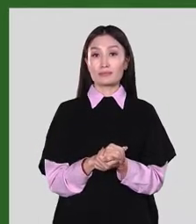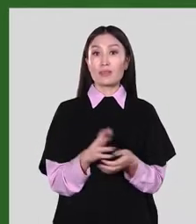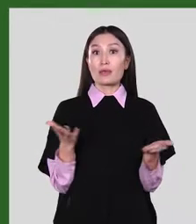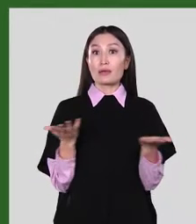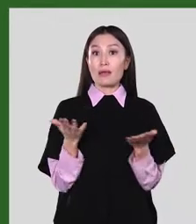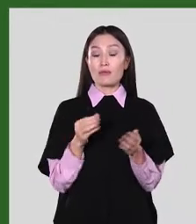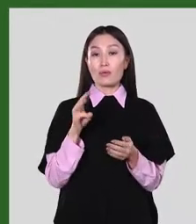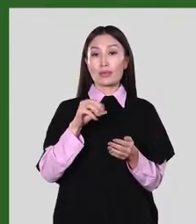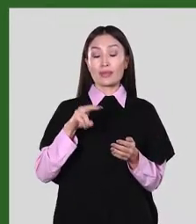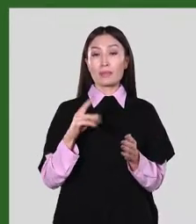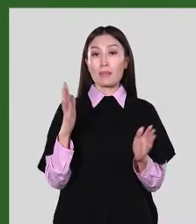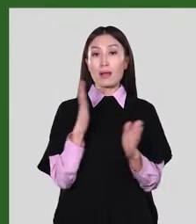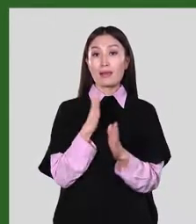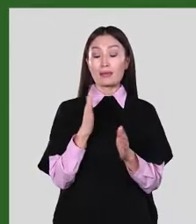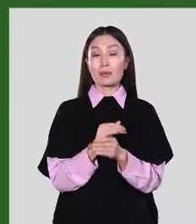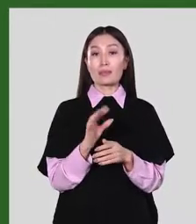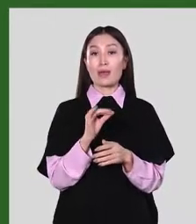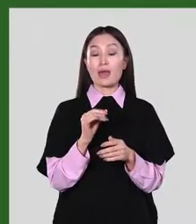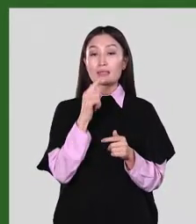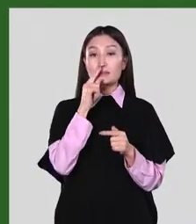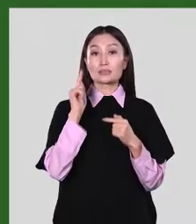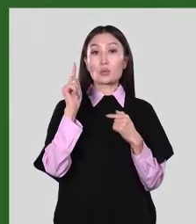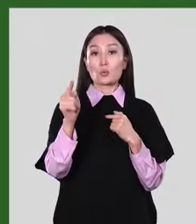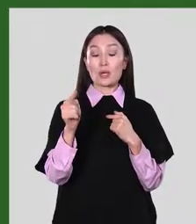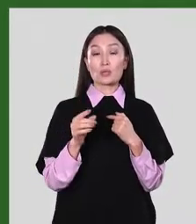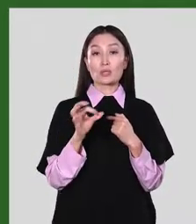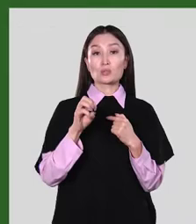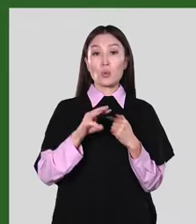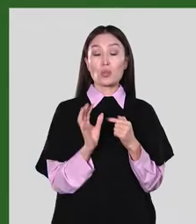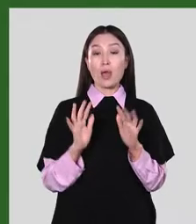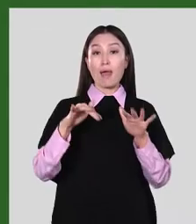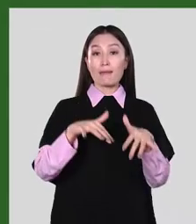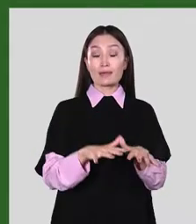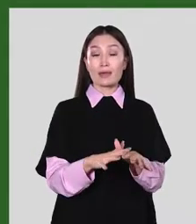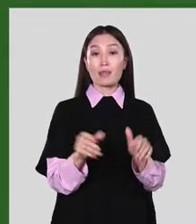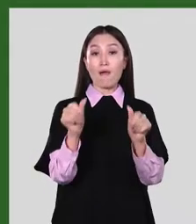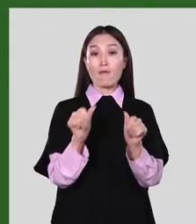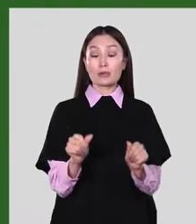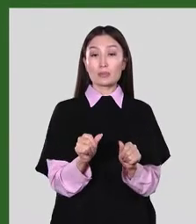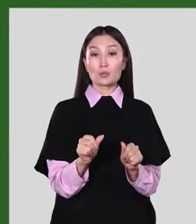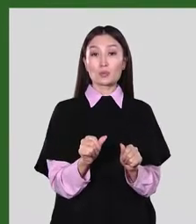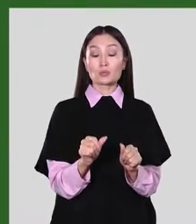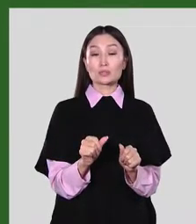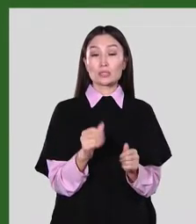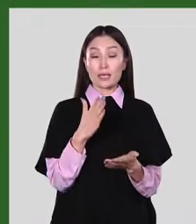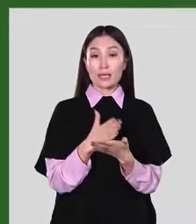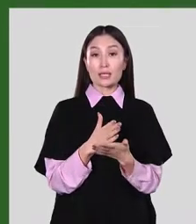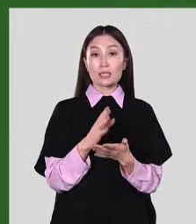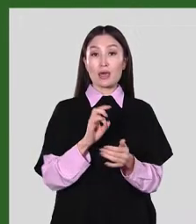какой тип климата из-за удаленности от океанов формируется на территории кыргызстана